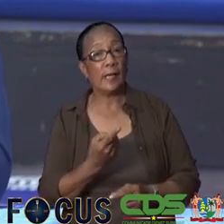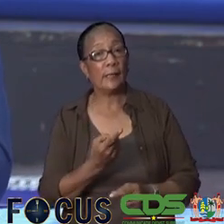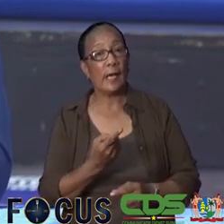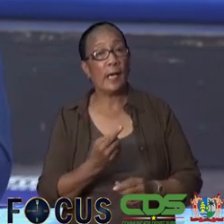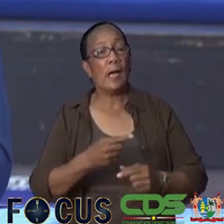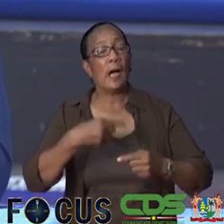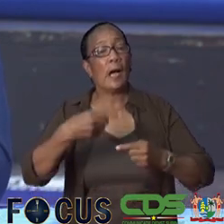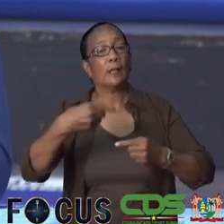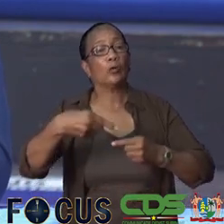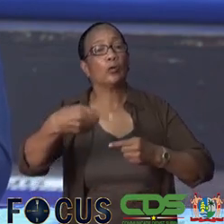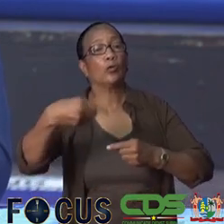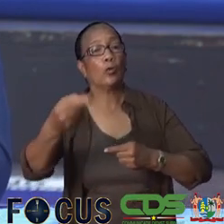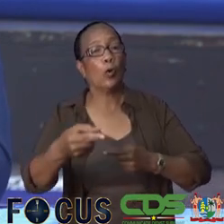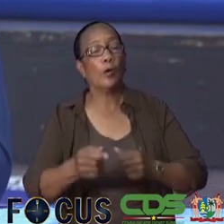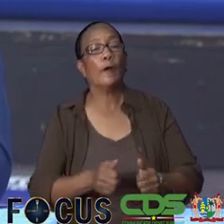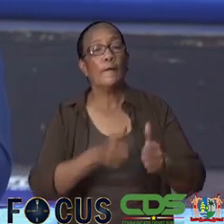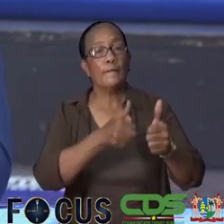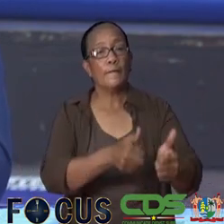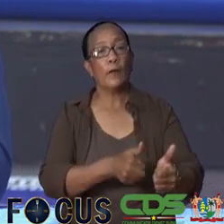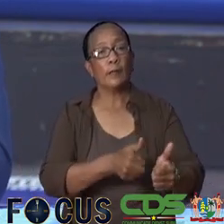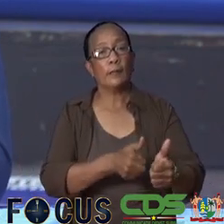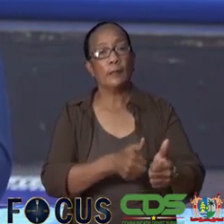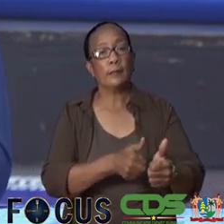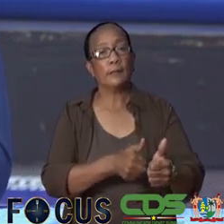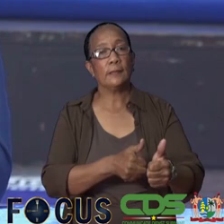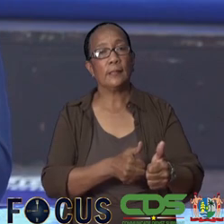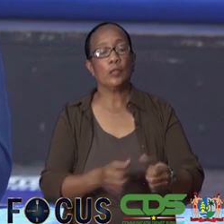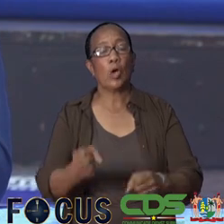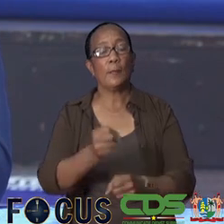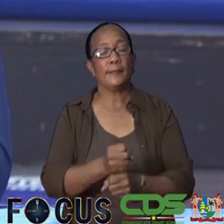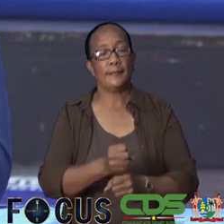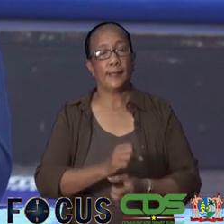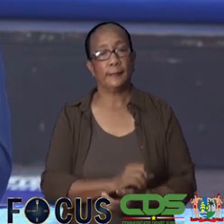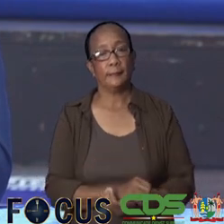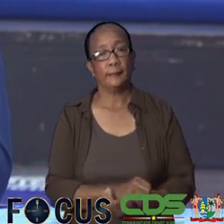plan verder volgens zoals het is opgezet.